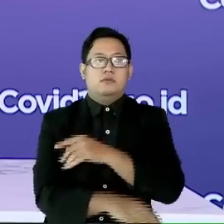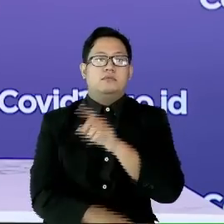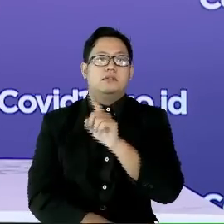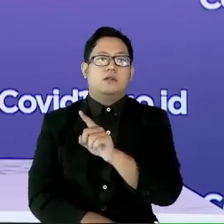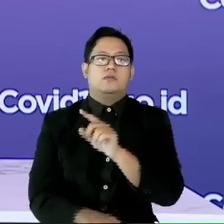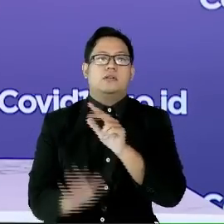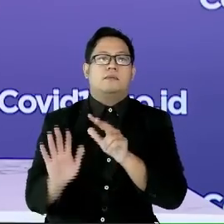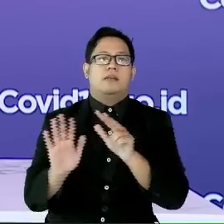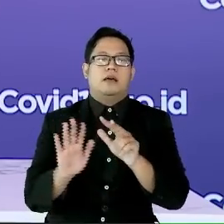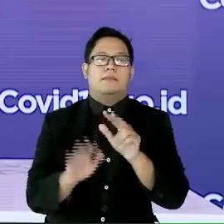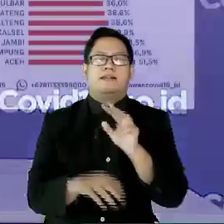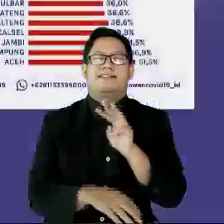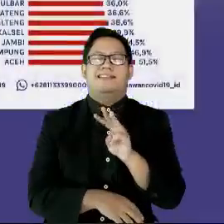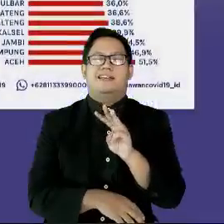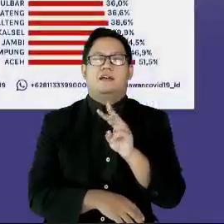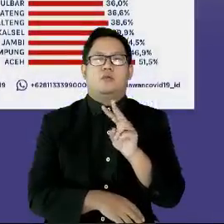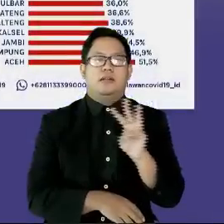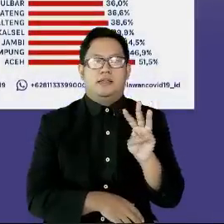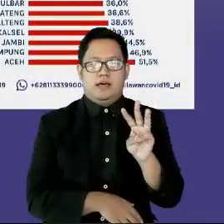188.323